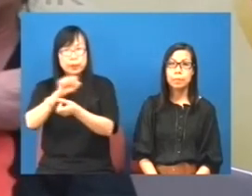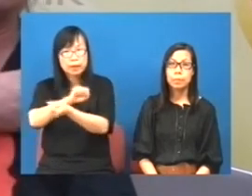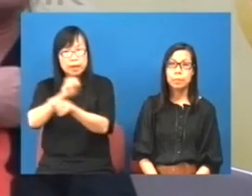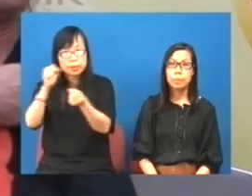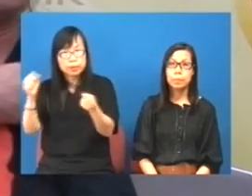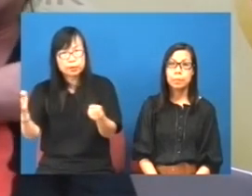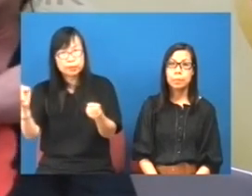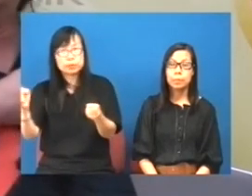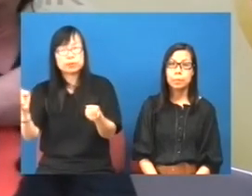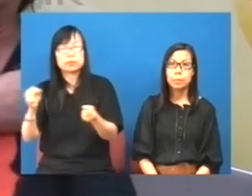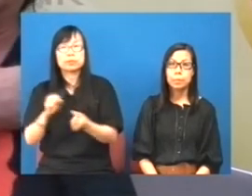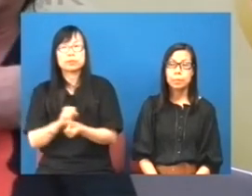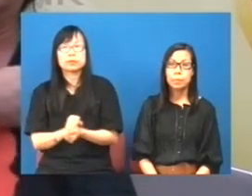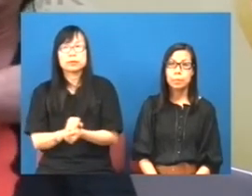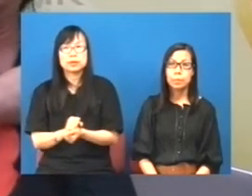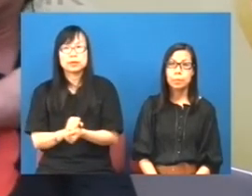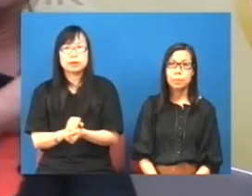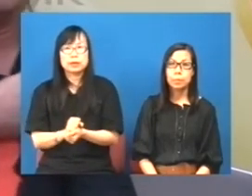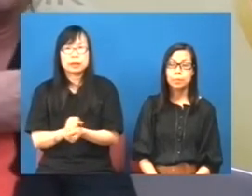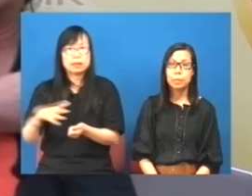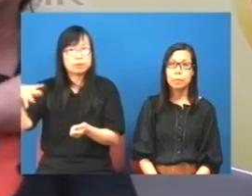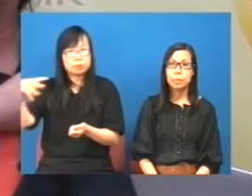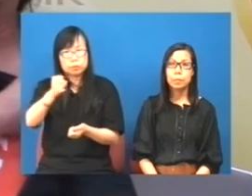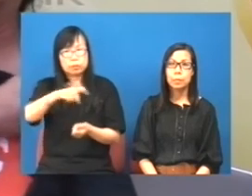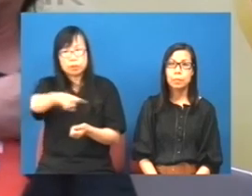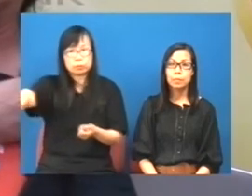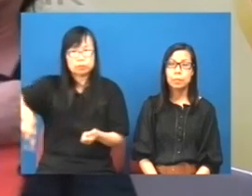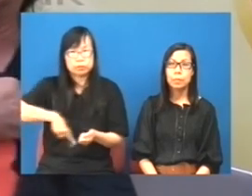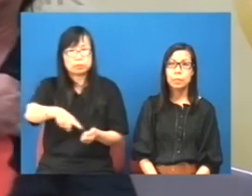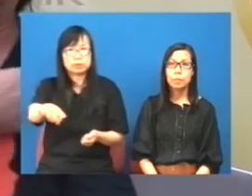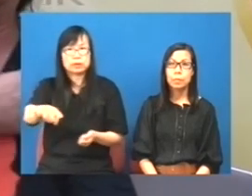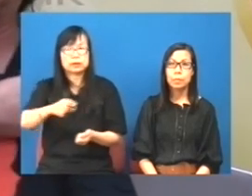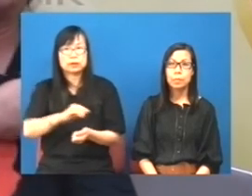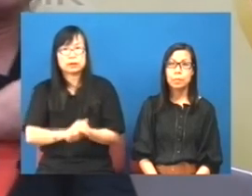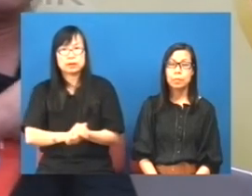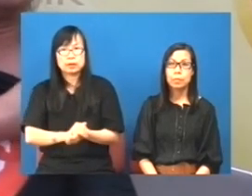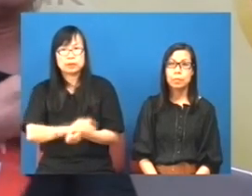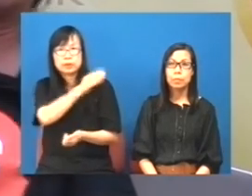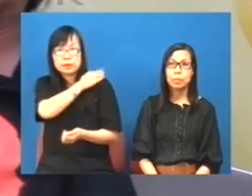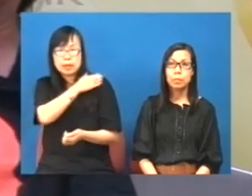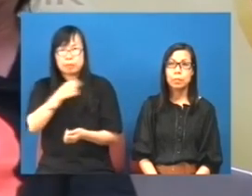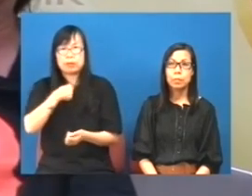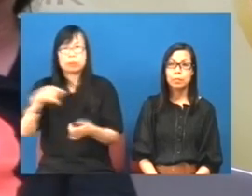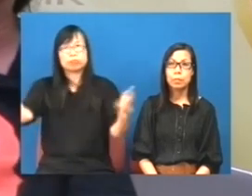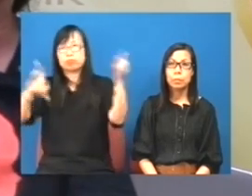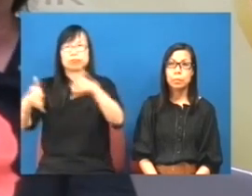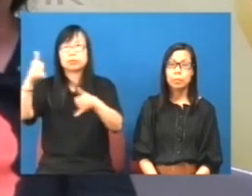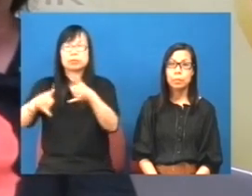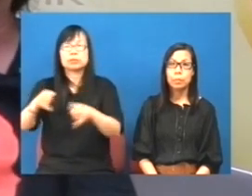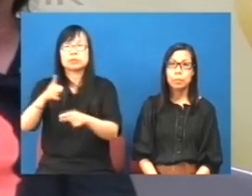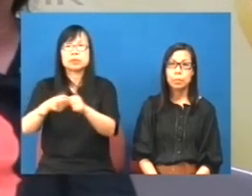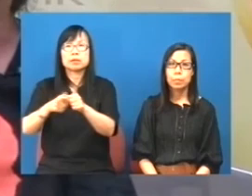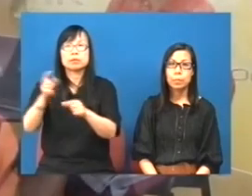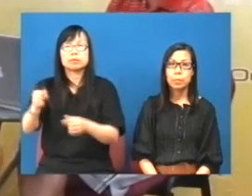大球場這個主場館的負荷的話你必然在那集中在那裡